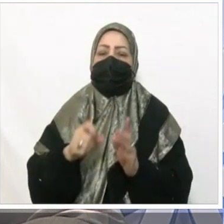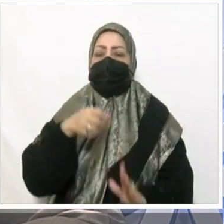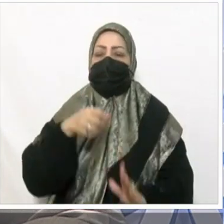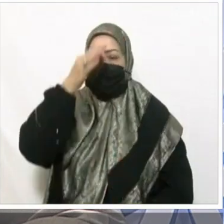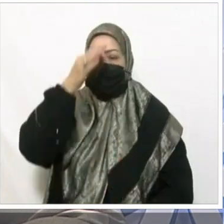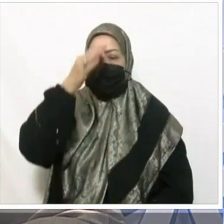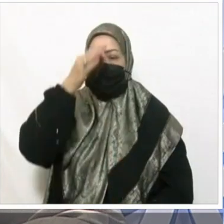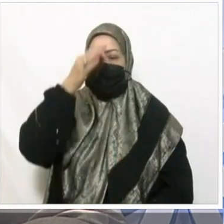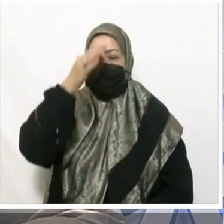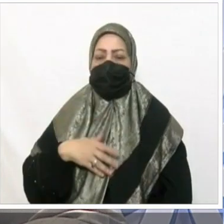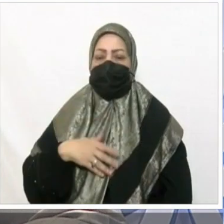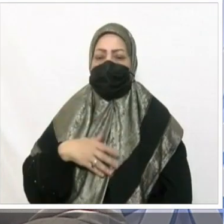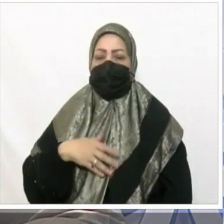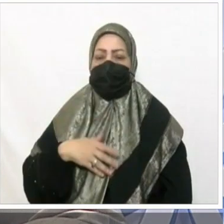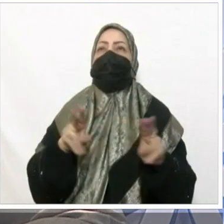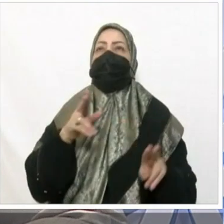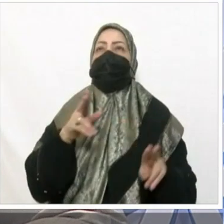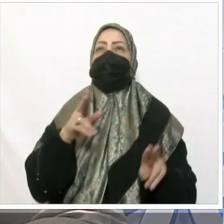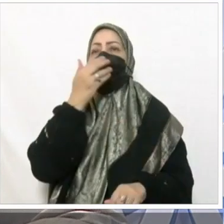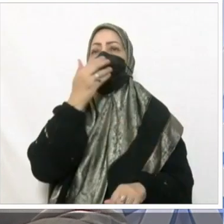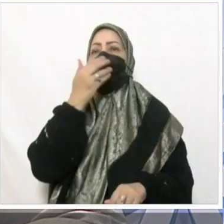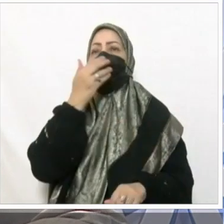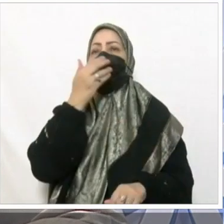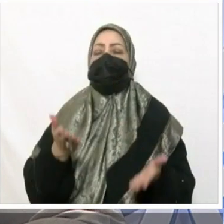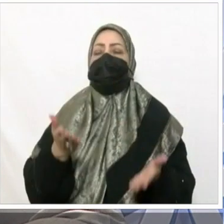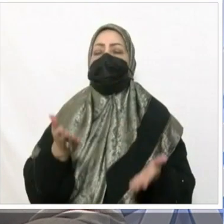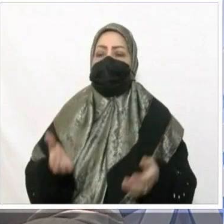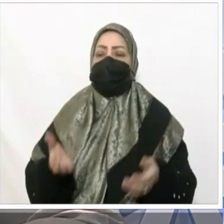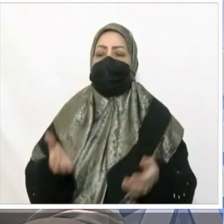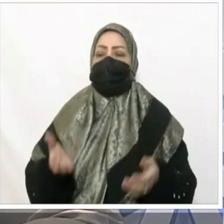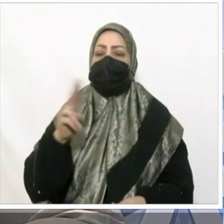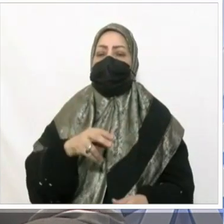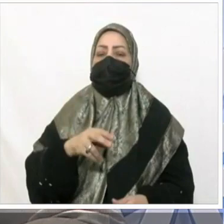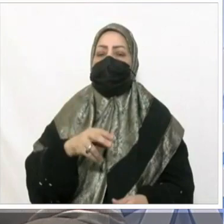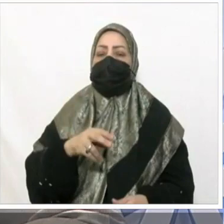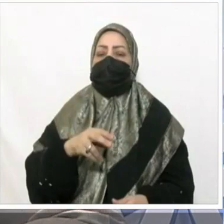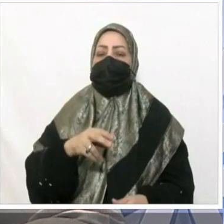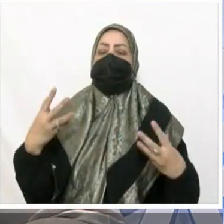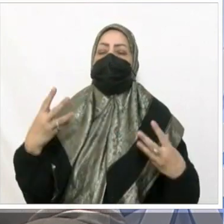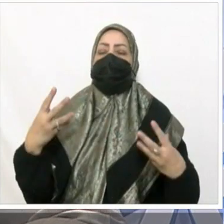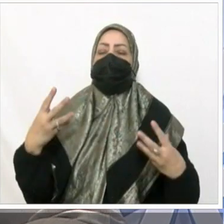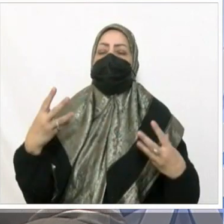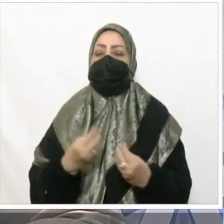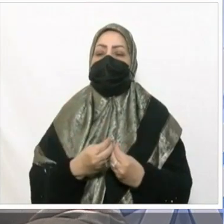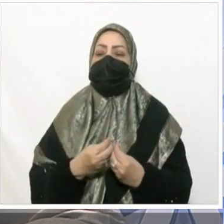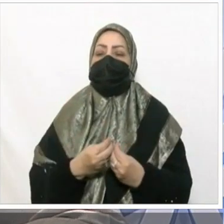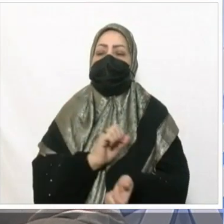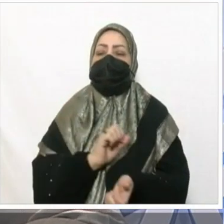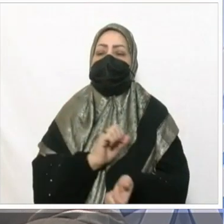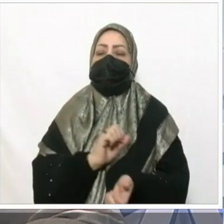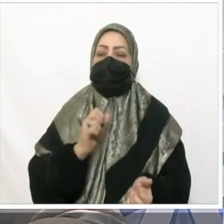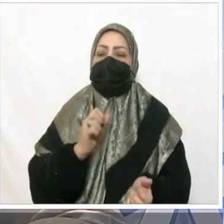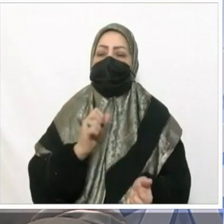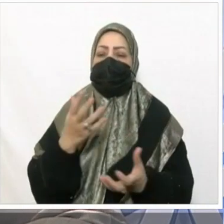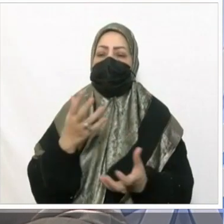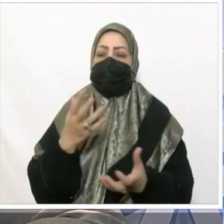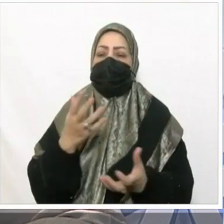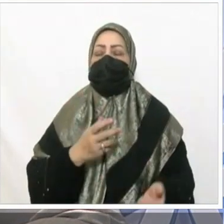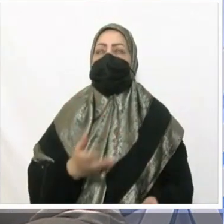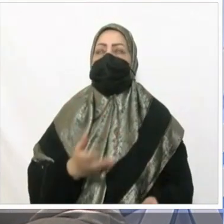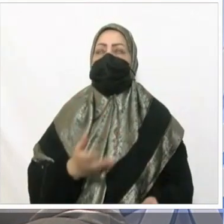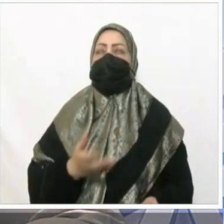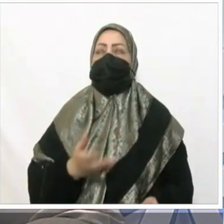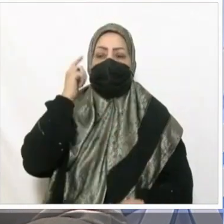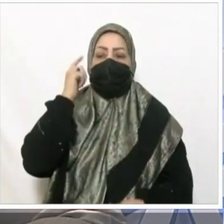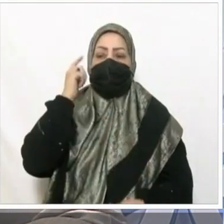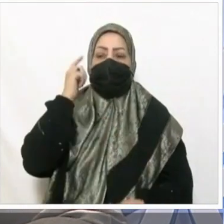وقيامكم وجعلنا وإياكم من عتقائه من النار. وأذكركم بالتأكيد على الدعاء